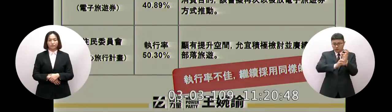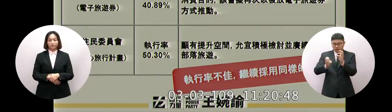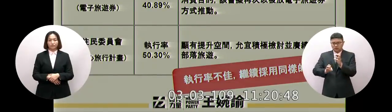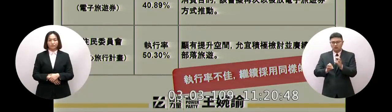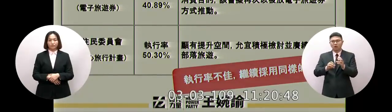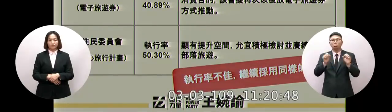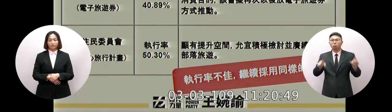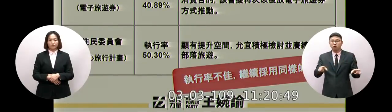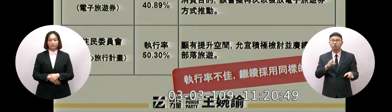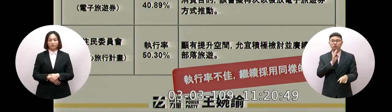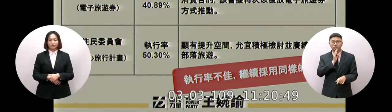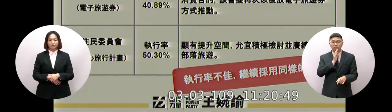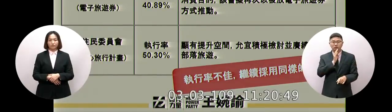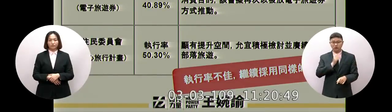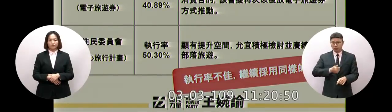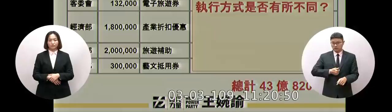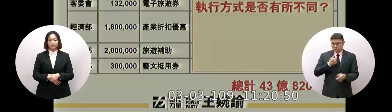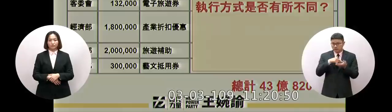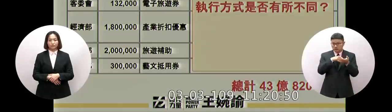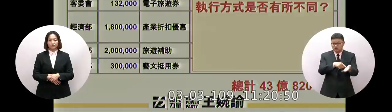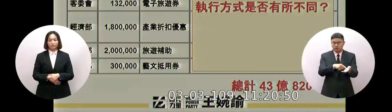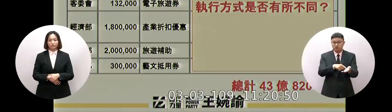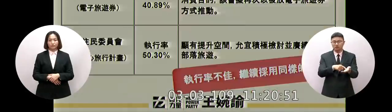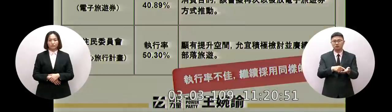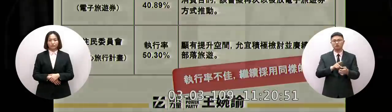不相同，那